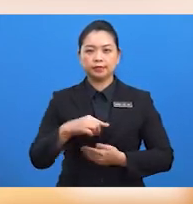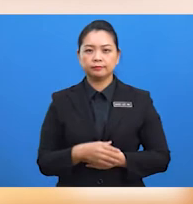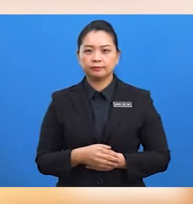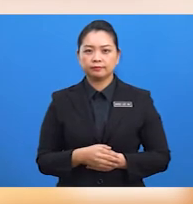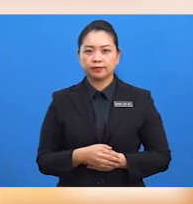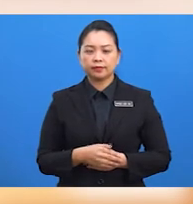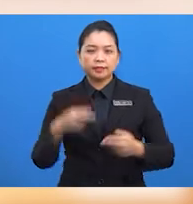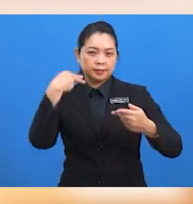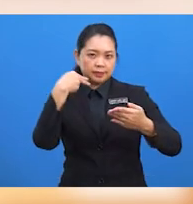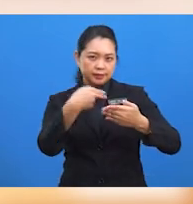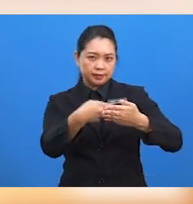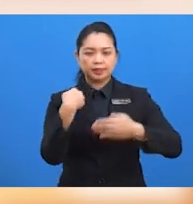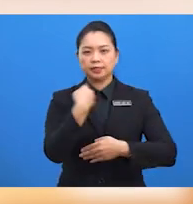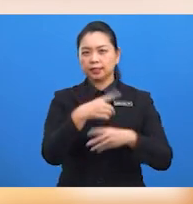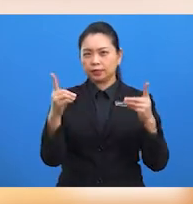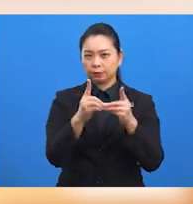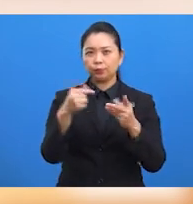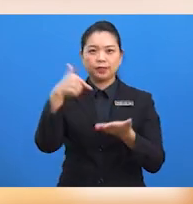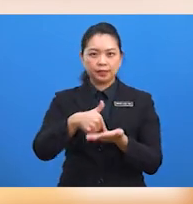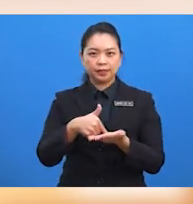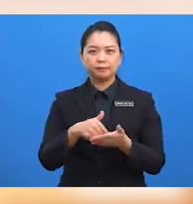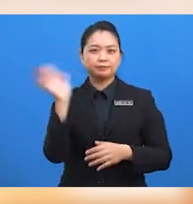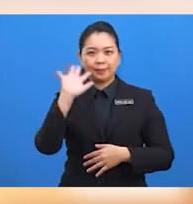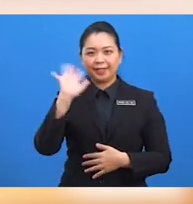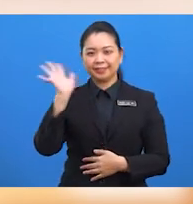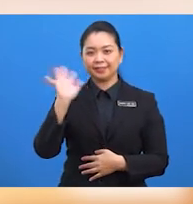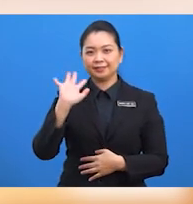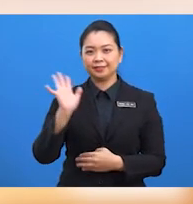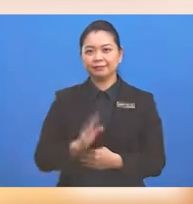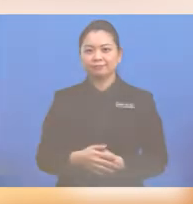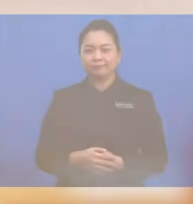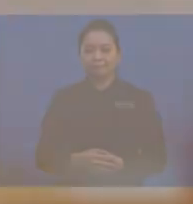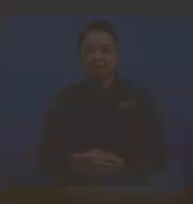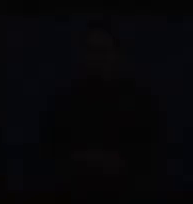ini sehingga kita ketemu lagi mengurai bye